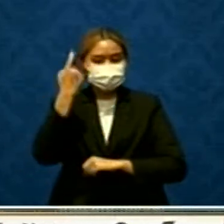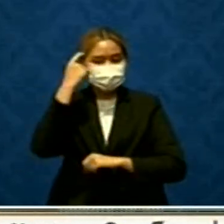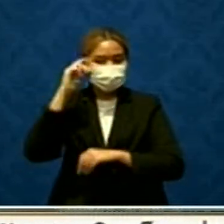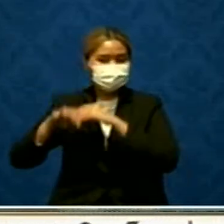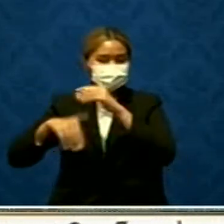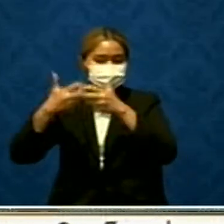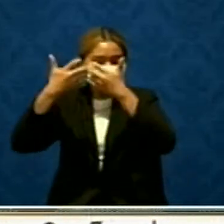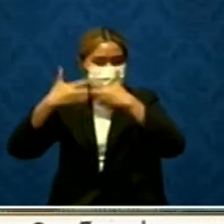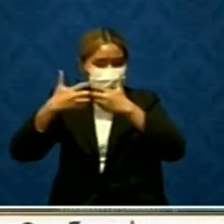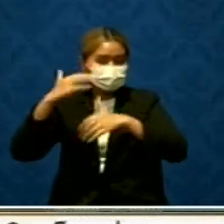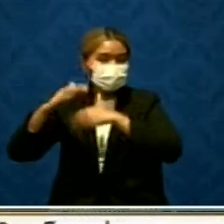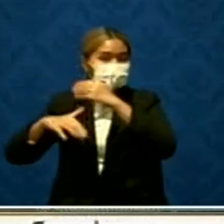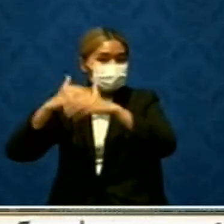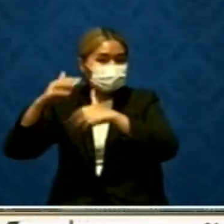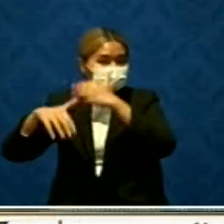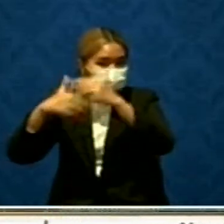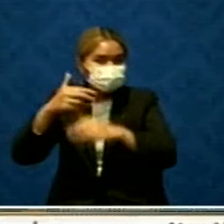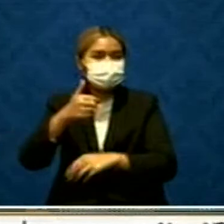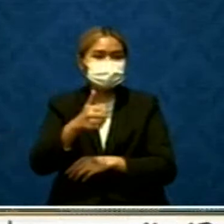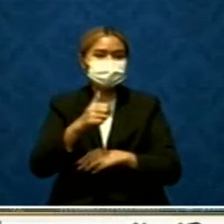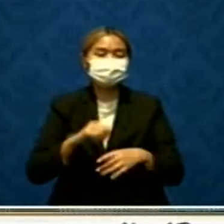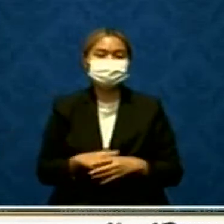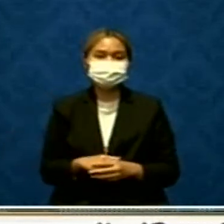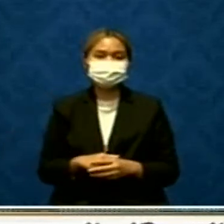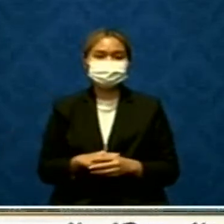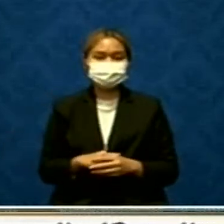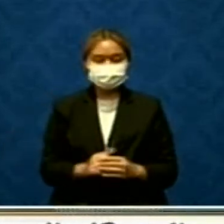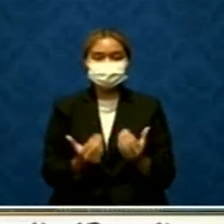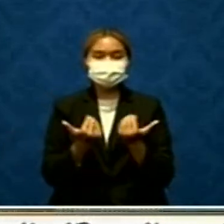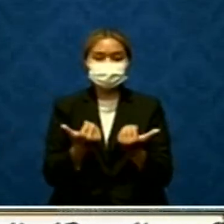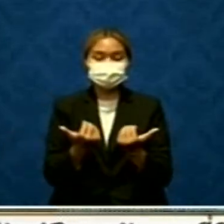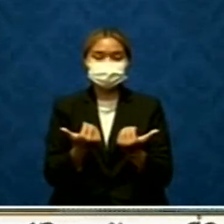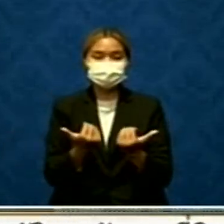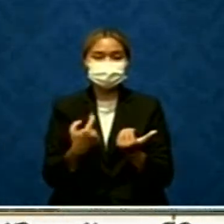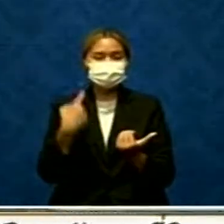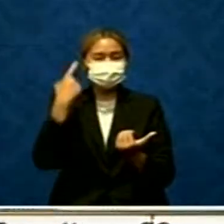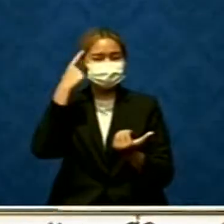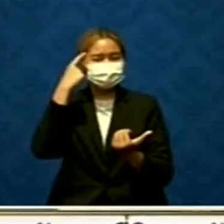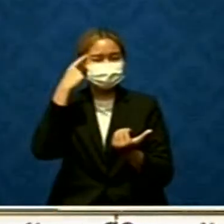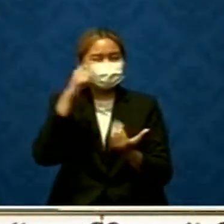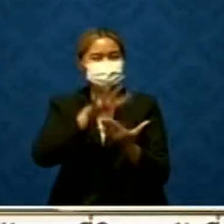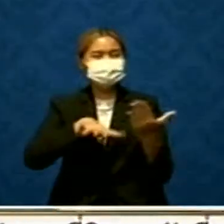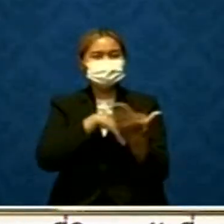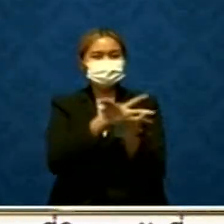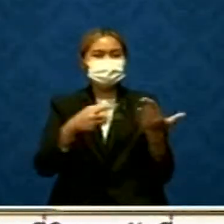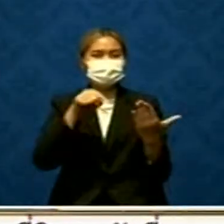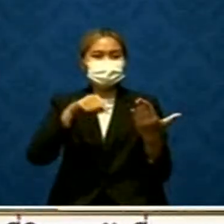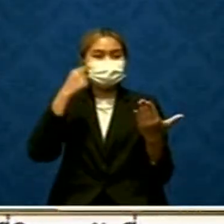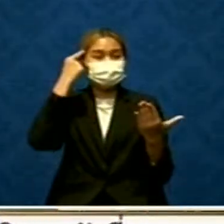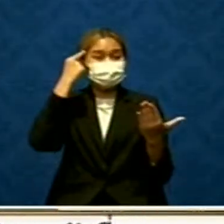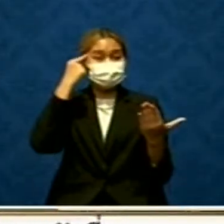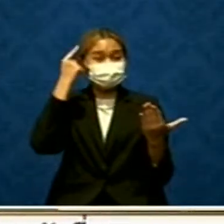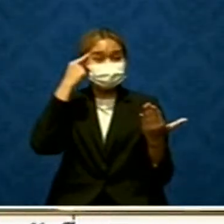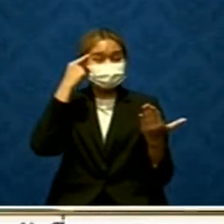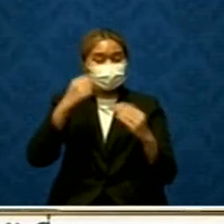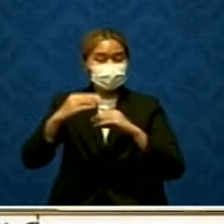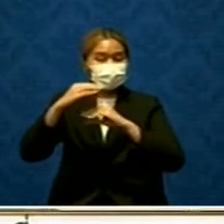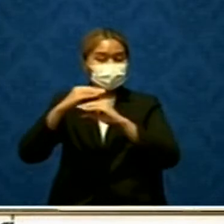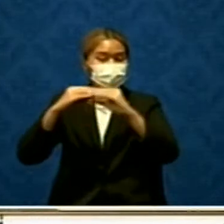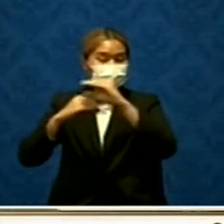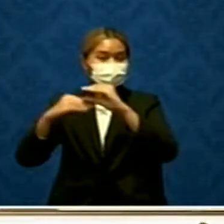าหกรรมในพื้นที่หลังท่าเรือด้วยนะครับซึ่งทั้งหมดเนี่ยนะครับก็คงจะต้องทำในลักษณะที่เรียกว่าโครง